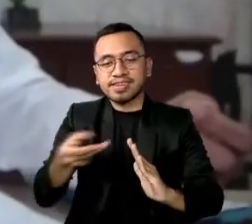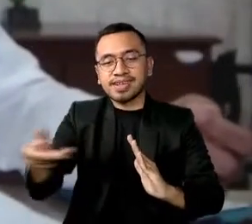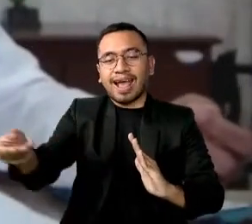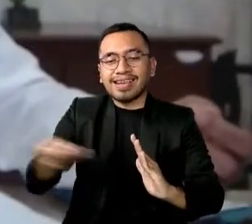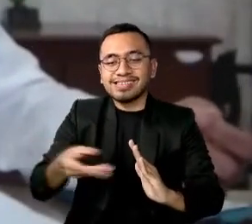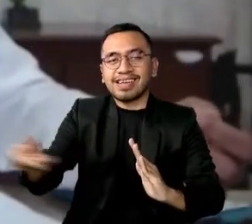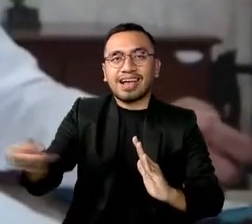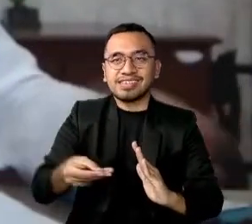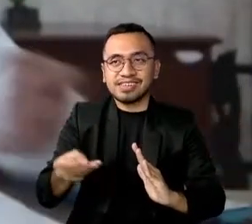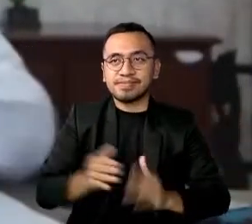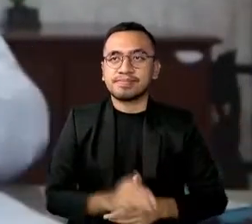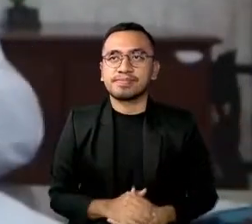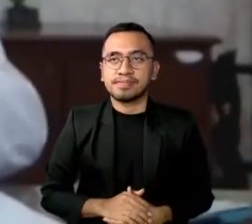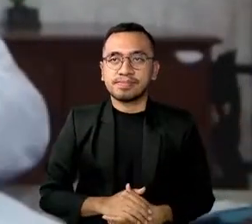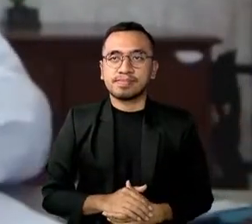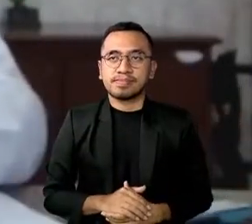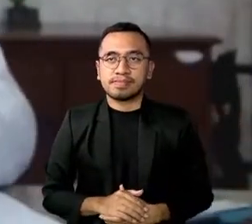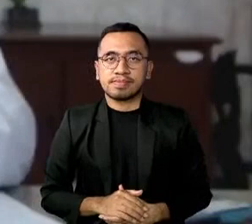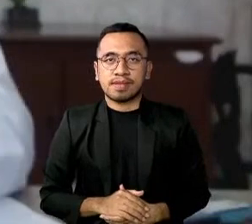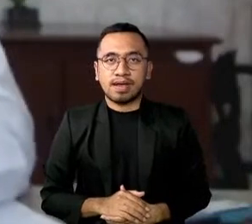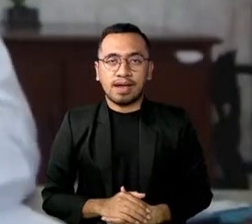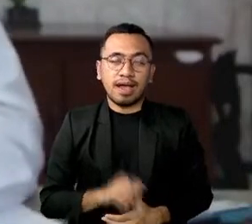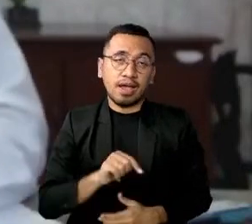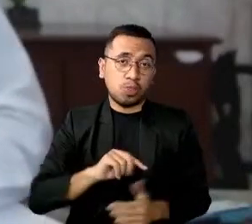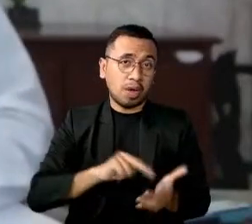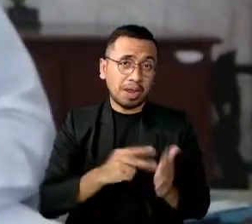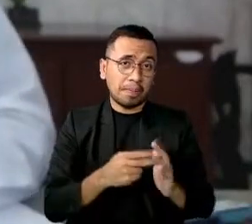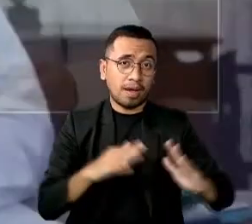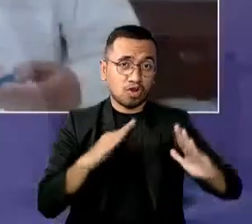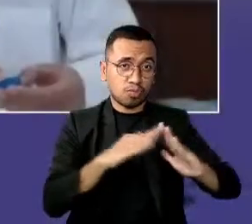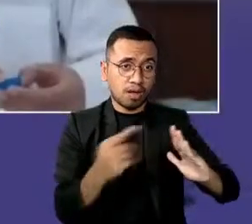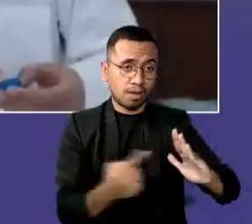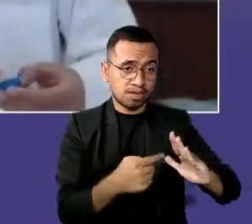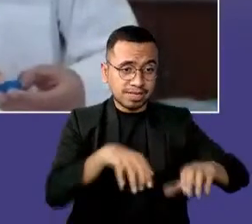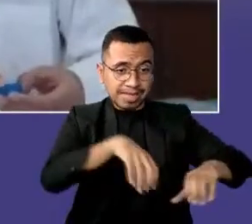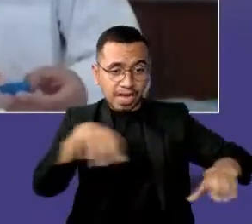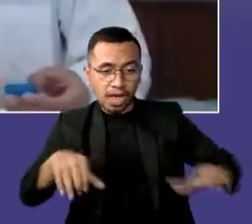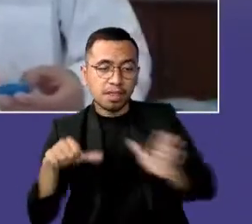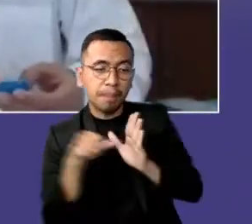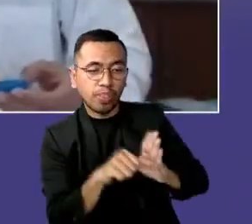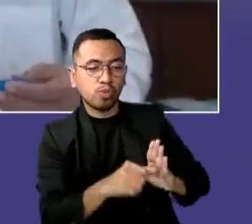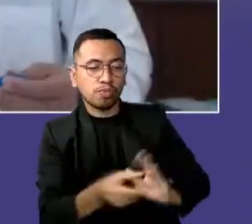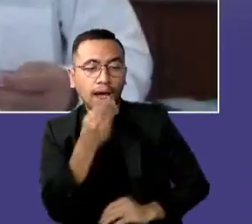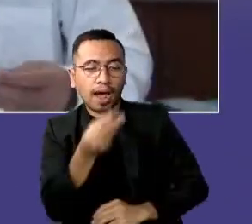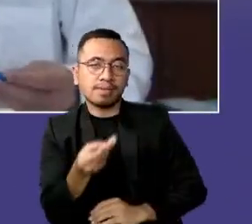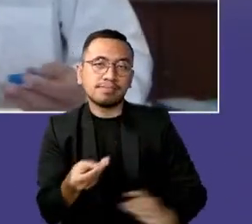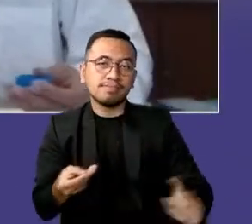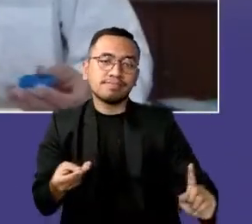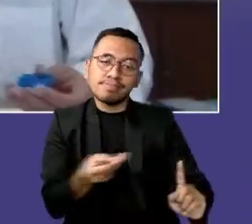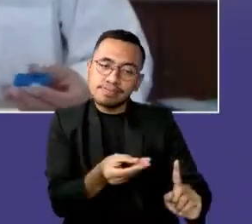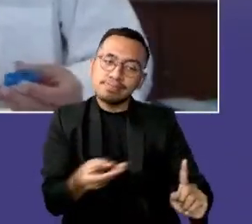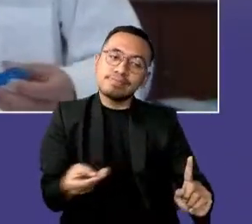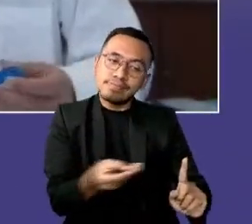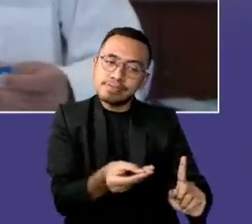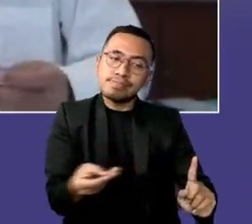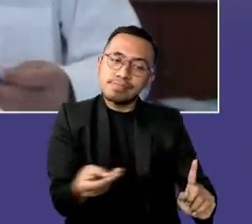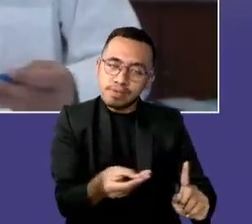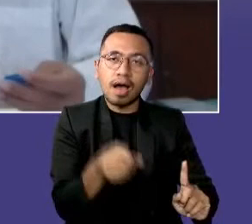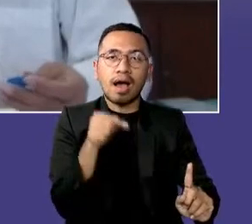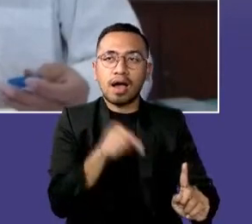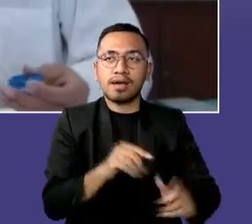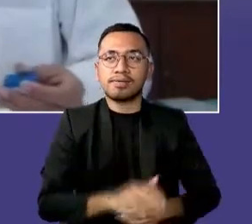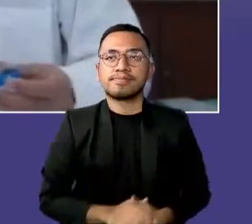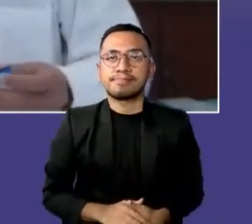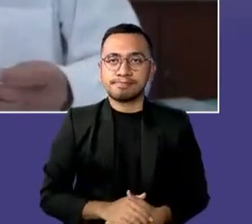keluar tetapi juga ikut naik ini Tentunya dengan memanfaatkan budaya dan kearifan lokal Ya